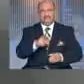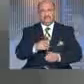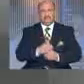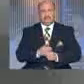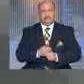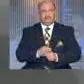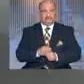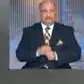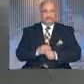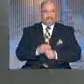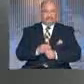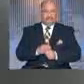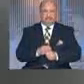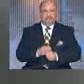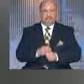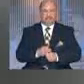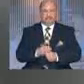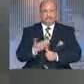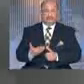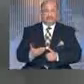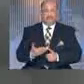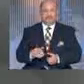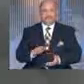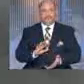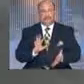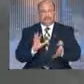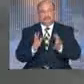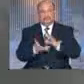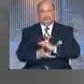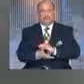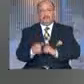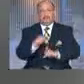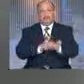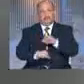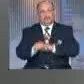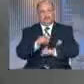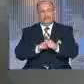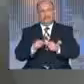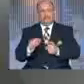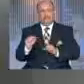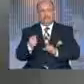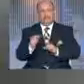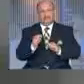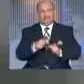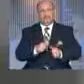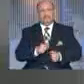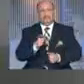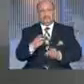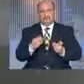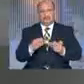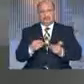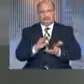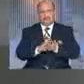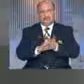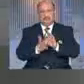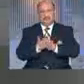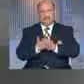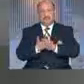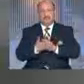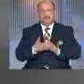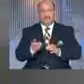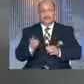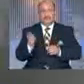المشاكل البيئية ويؤرق السلطة المحلية والمواطن على حد السواء. انفلات بيئي اختار له أهالي